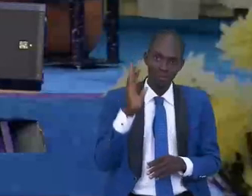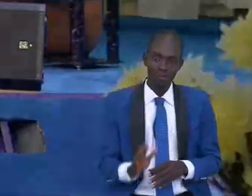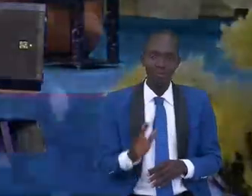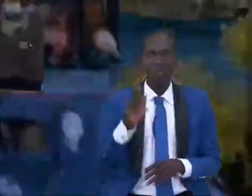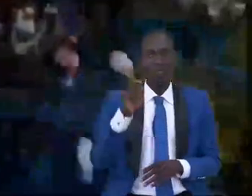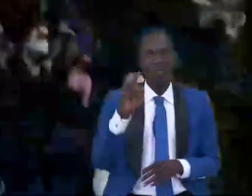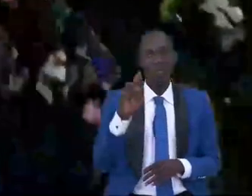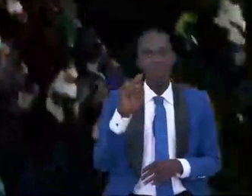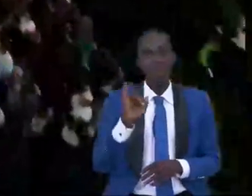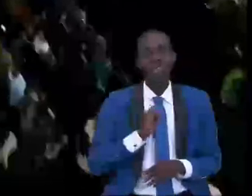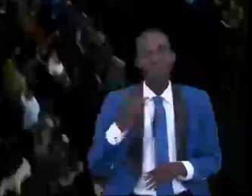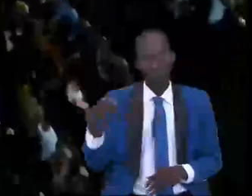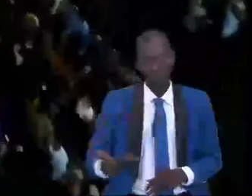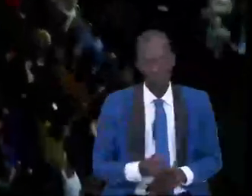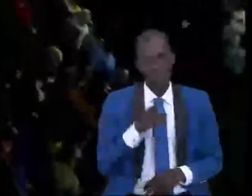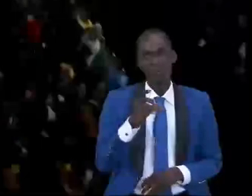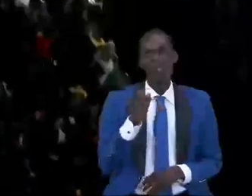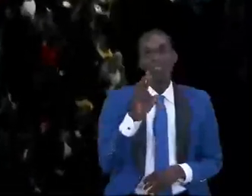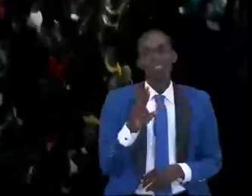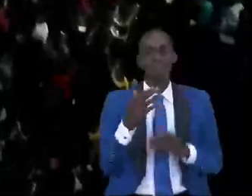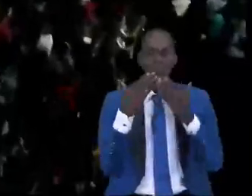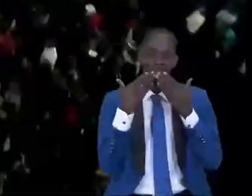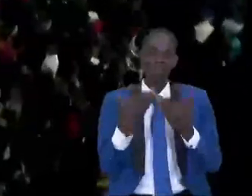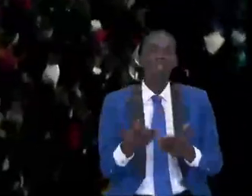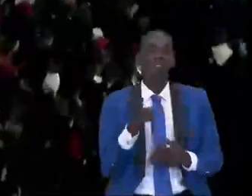Docteur W.F. Koumoui, sois le bienvenu.